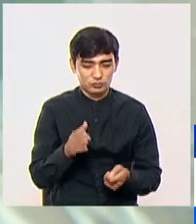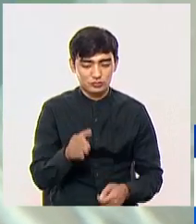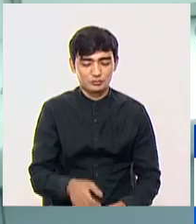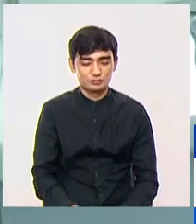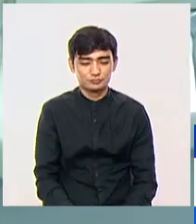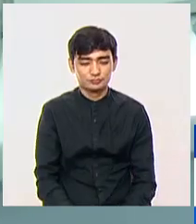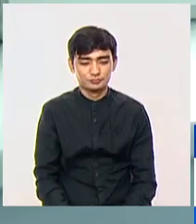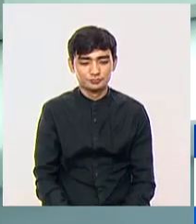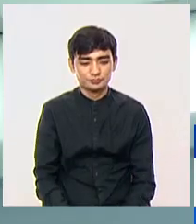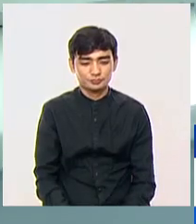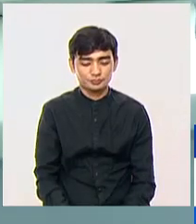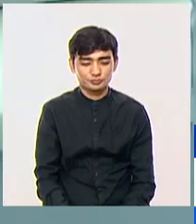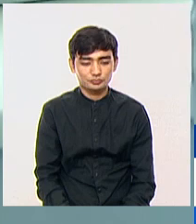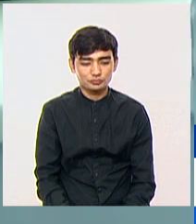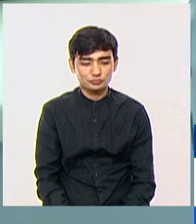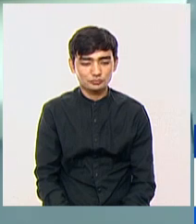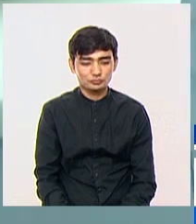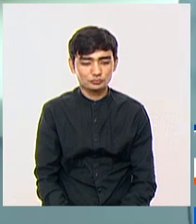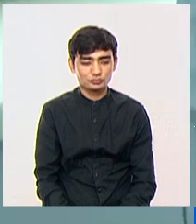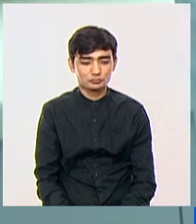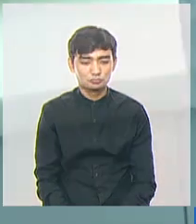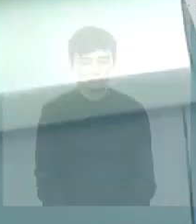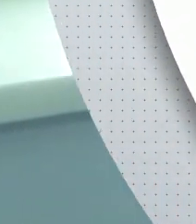Айгерим Туриман, Думан Сулейменов, Информбюро.